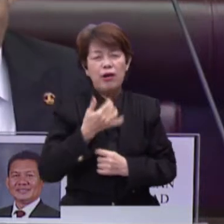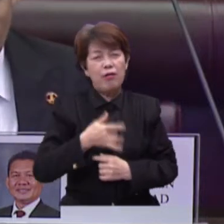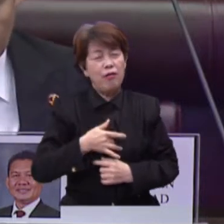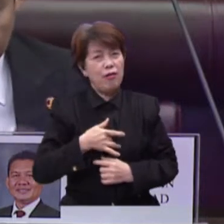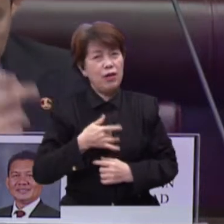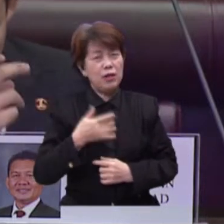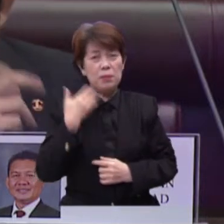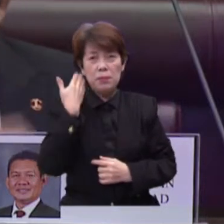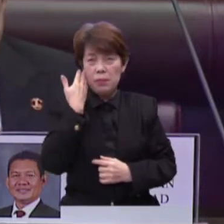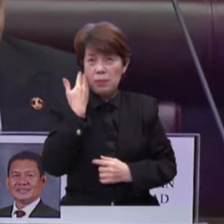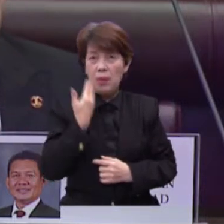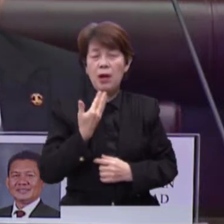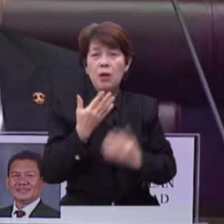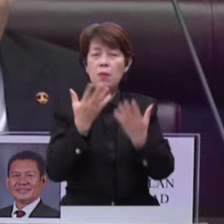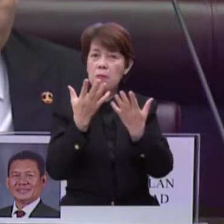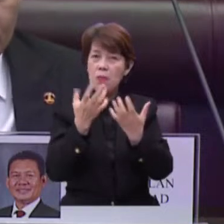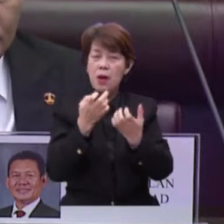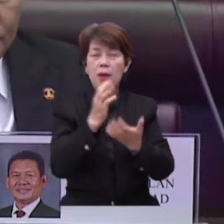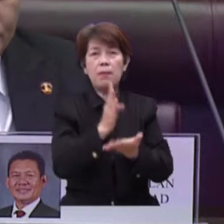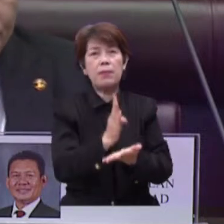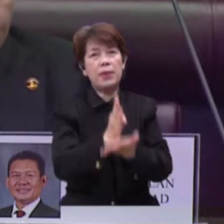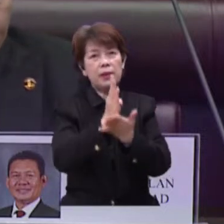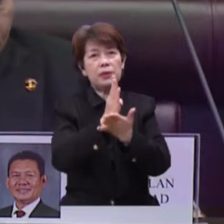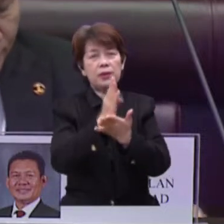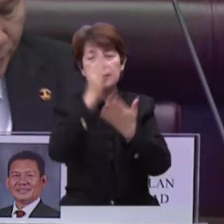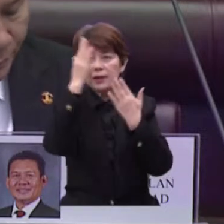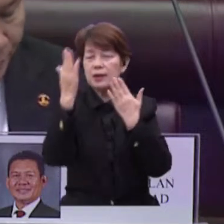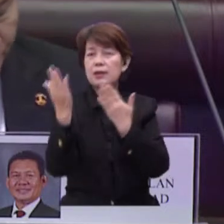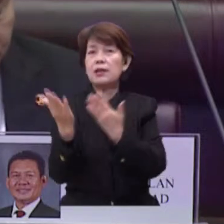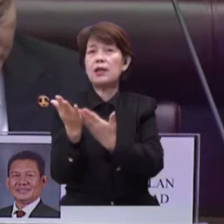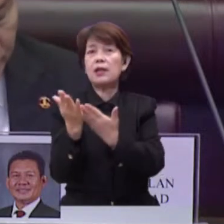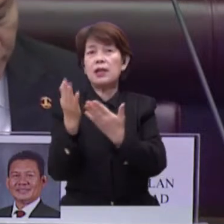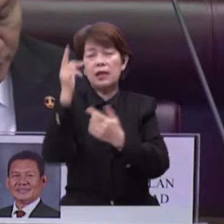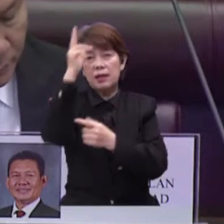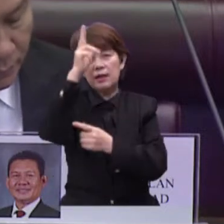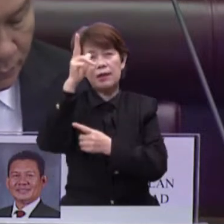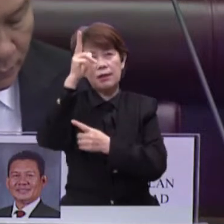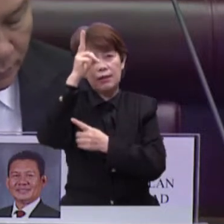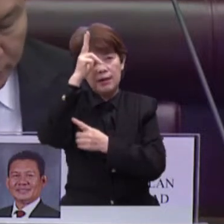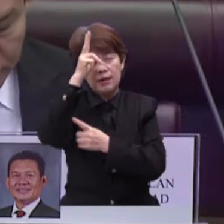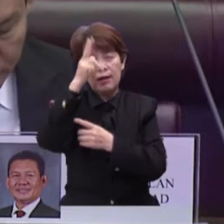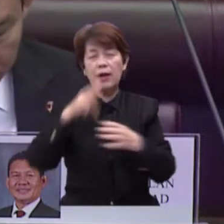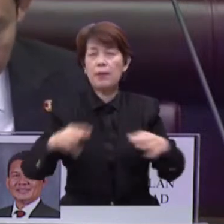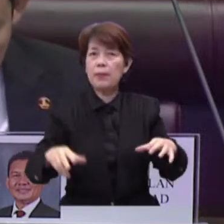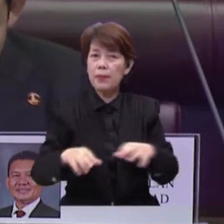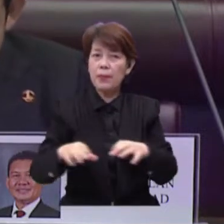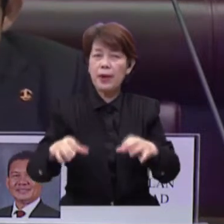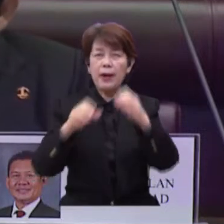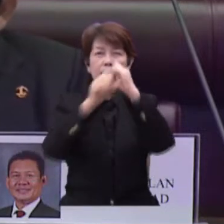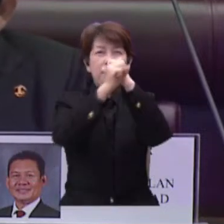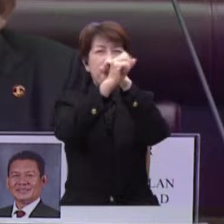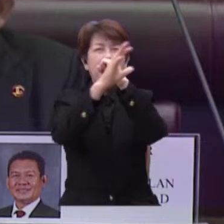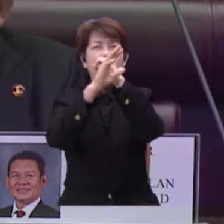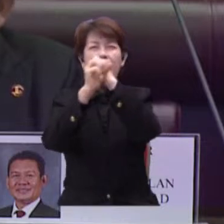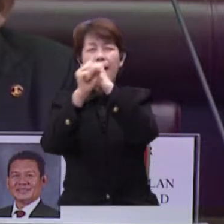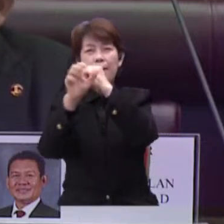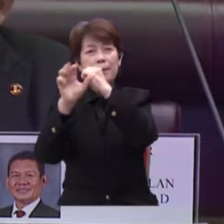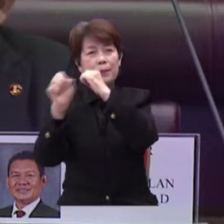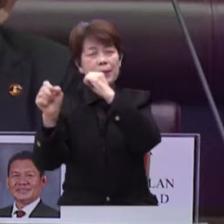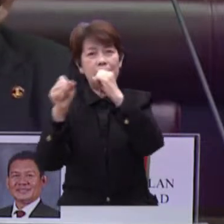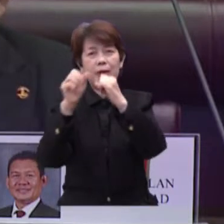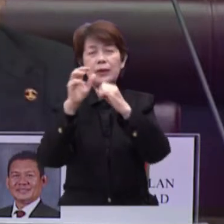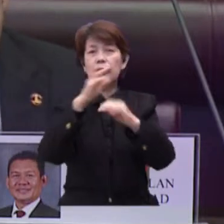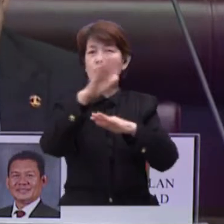bantuan oleh itu secadangkan supaya kerajaan melancarkan Champion besar-besaran di seluruh